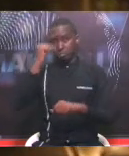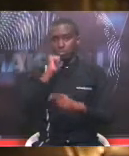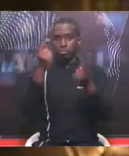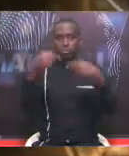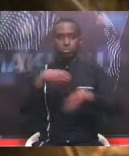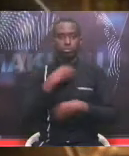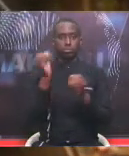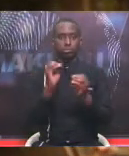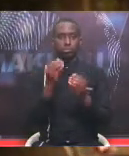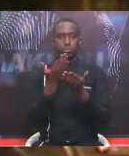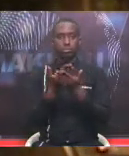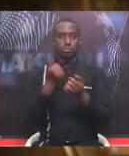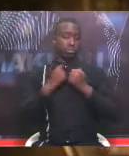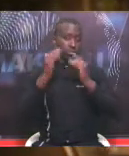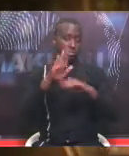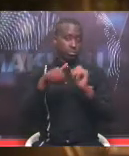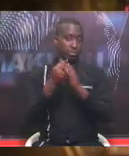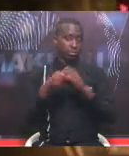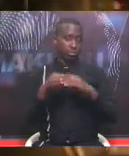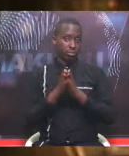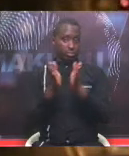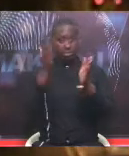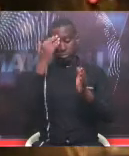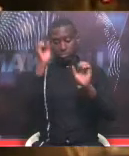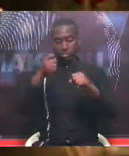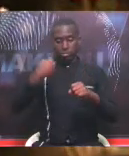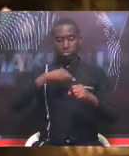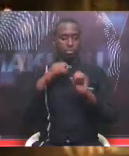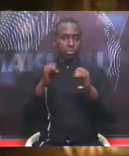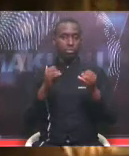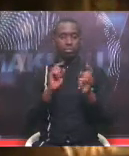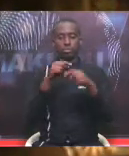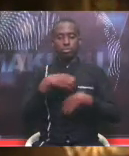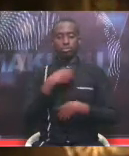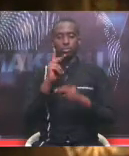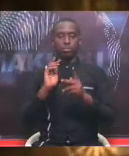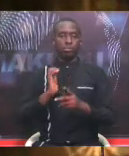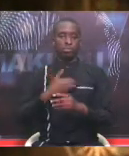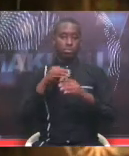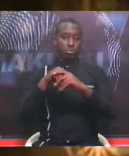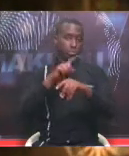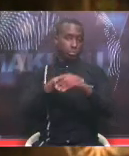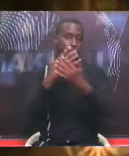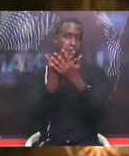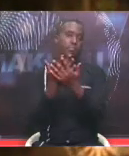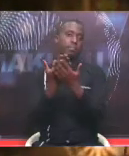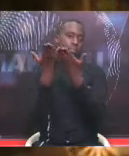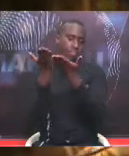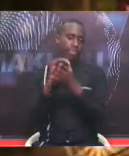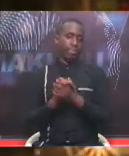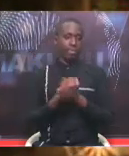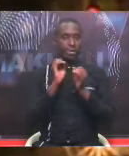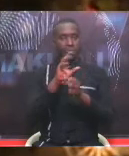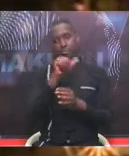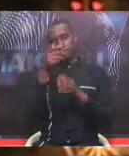batamusura rero nasabaga abaturarwanda muri rusange kugira ngo tujye tugerageza gusura abacu igihe bari hari ahantu niba nta